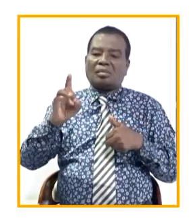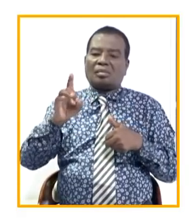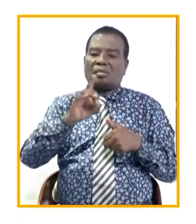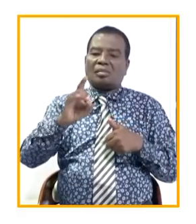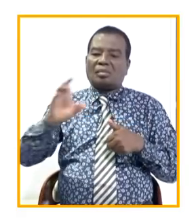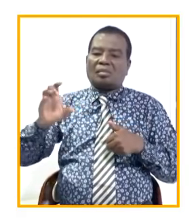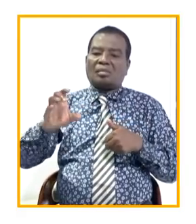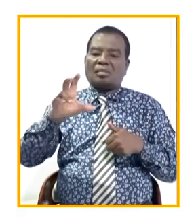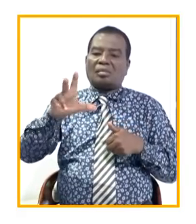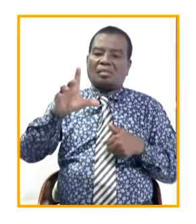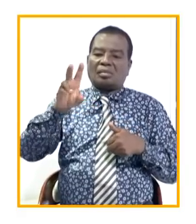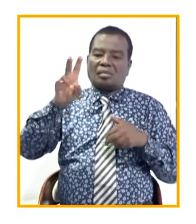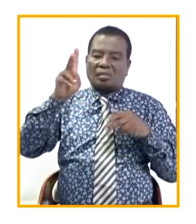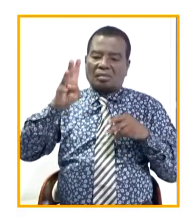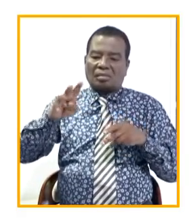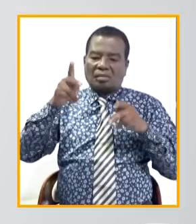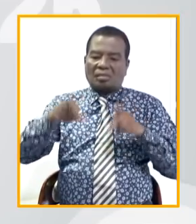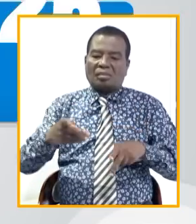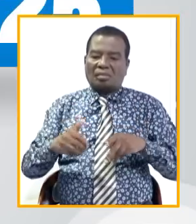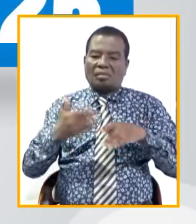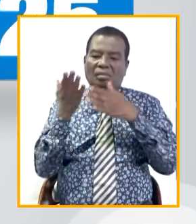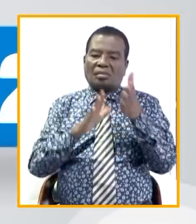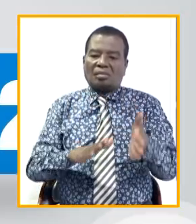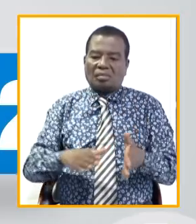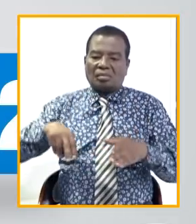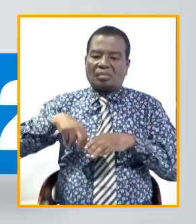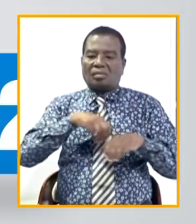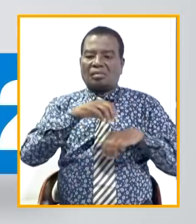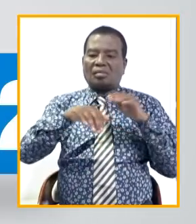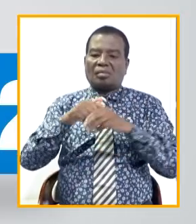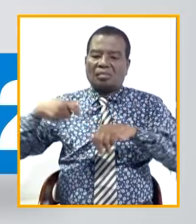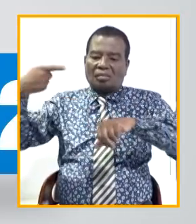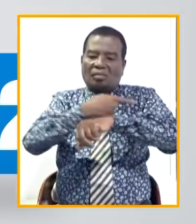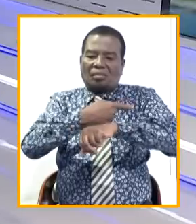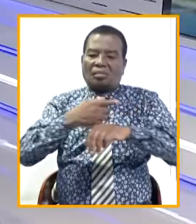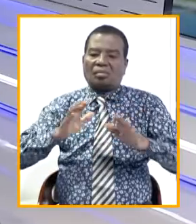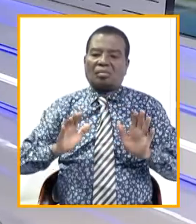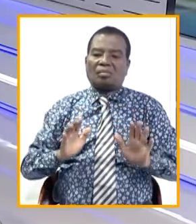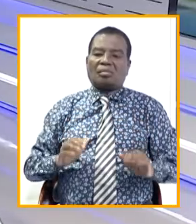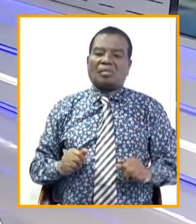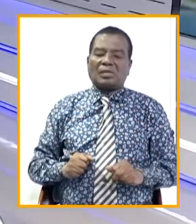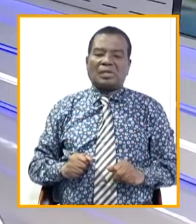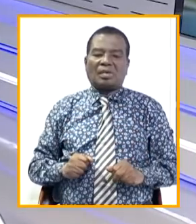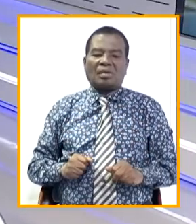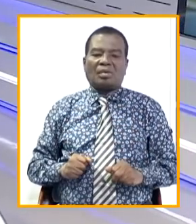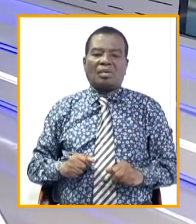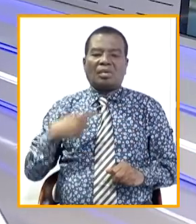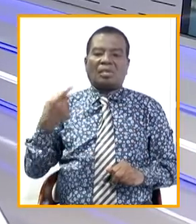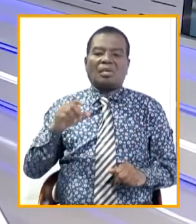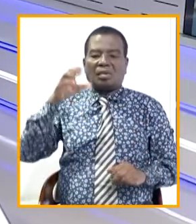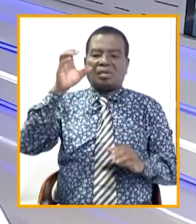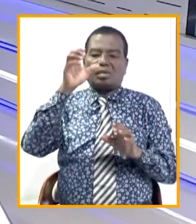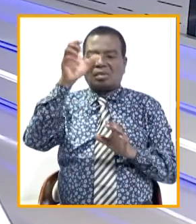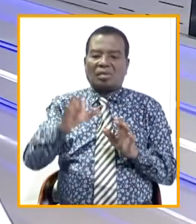et 43 cas actifs. Faisons-nous tous vacciner contre le coronavirus. Toujours au